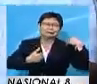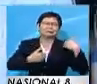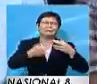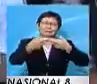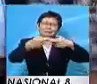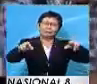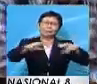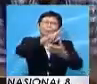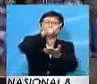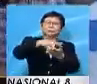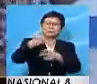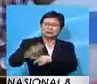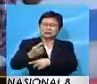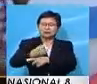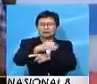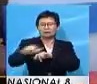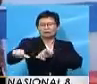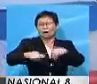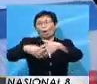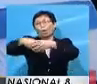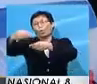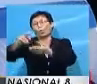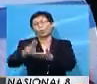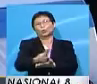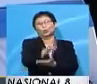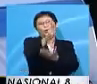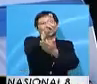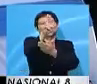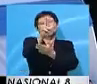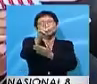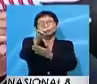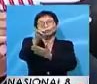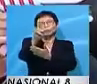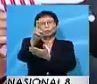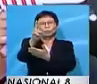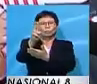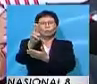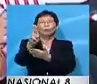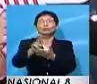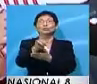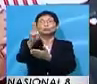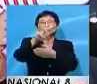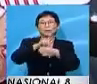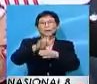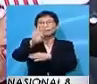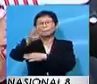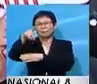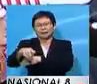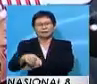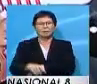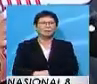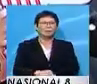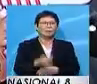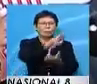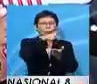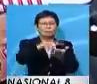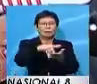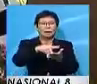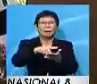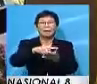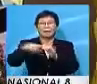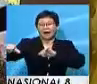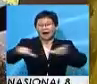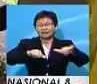Beliau merasmikan pusat latihan dan kegiatan luar Universiti Tun Hussein on Tanjung Labuh di Batu Pahat. Pusat kegiatan pelajar ini juga